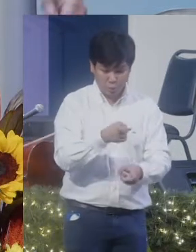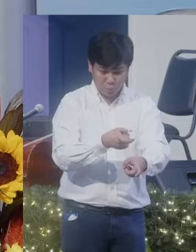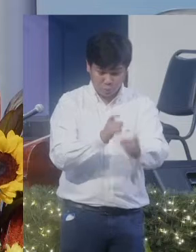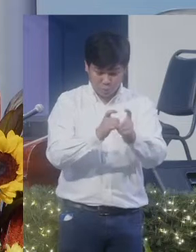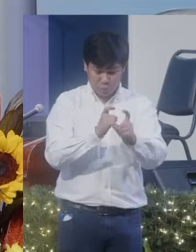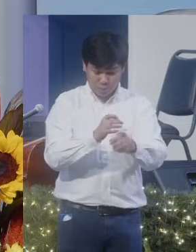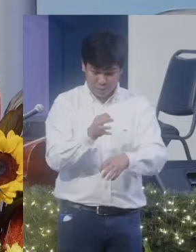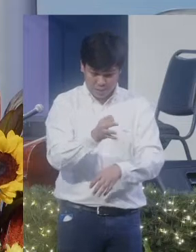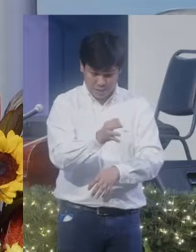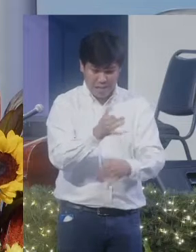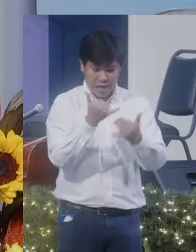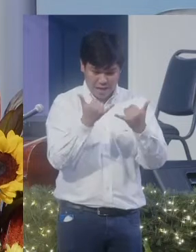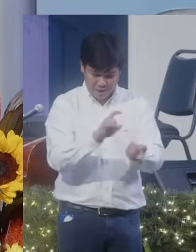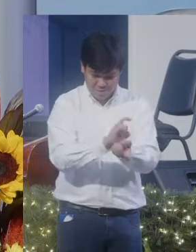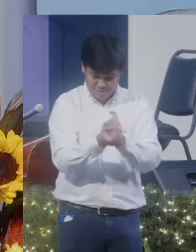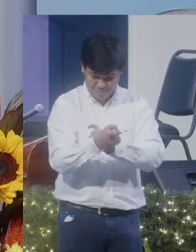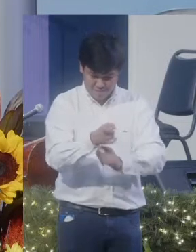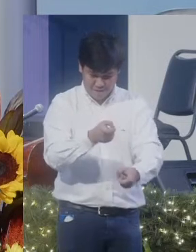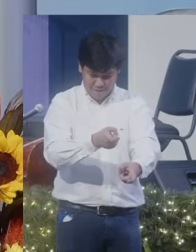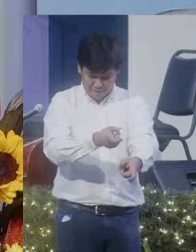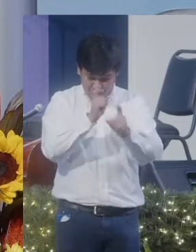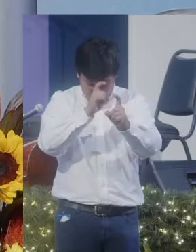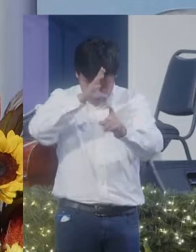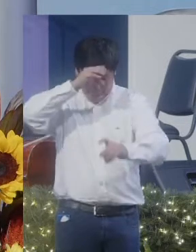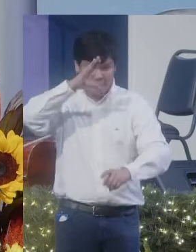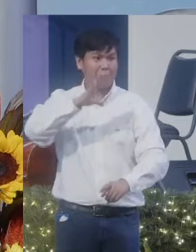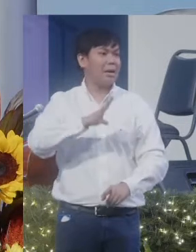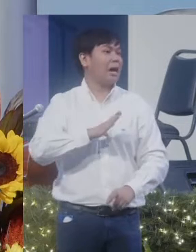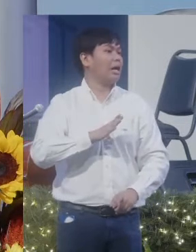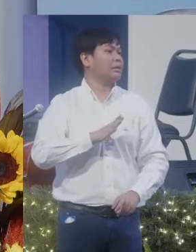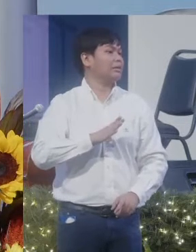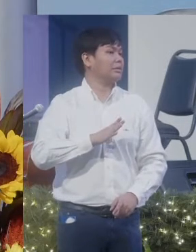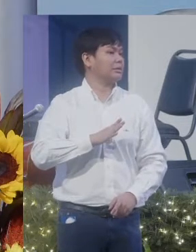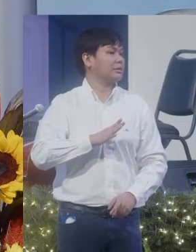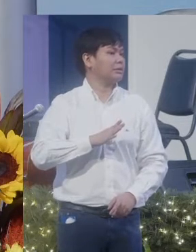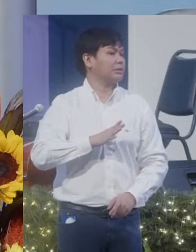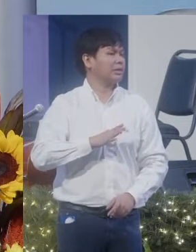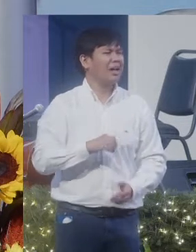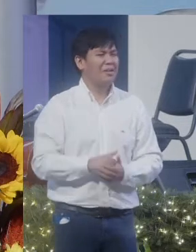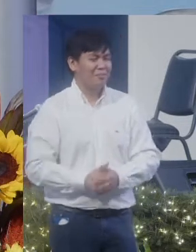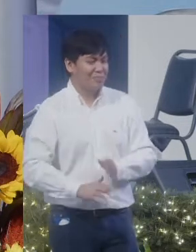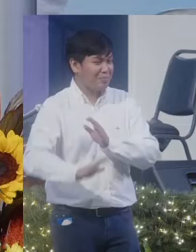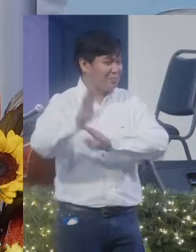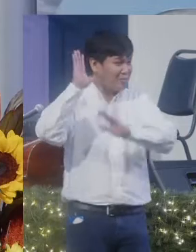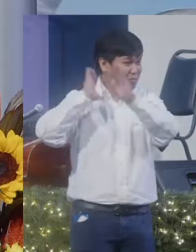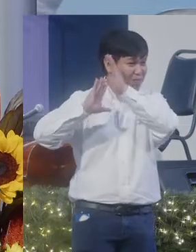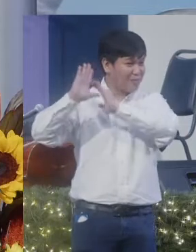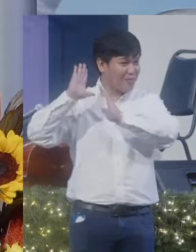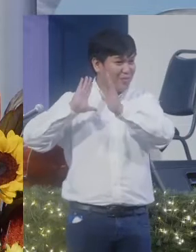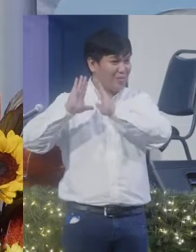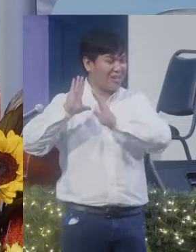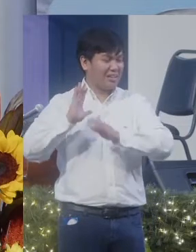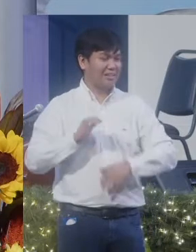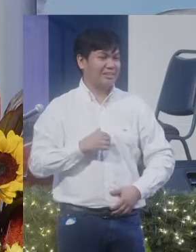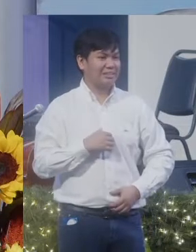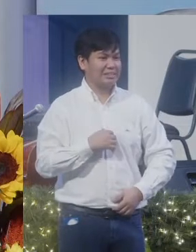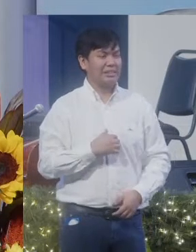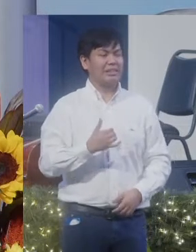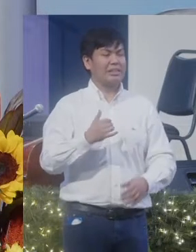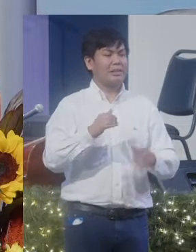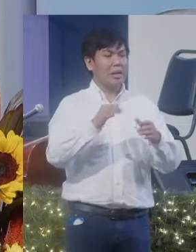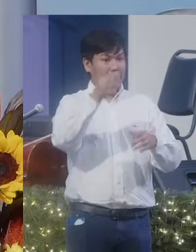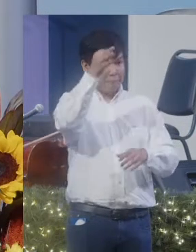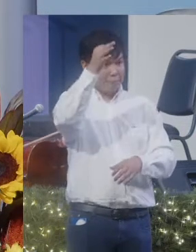nga isang nagkwento, isang pastor, ayaw daw niya yung nagfi-fish kasi hindi tiyak. Pero gusto